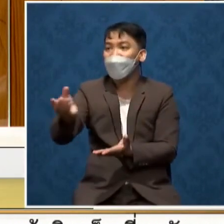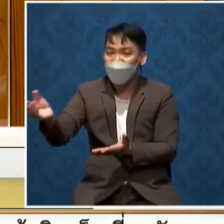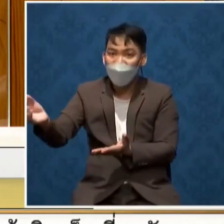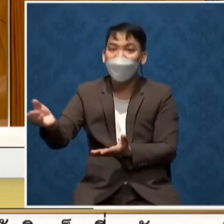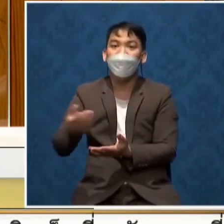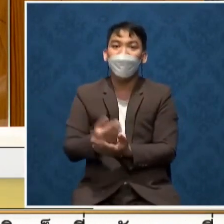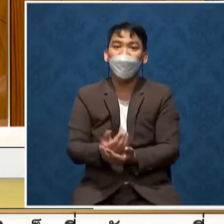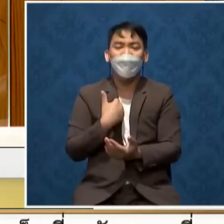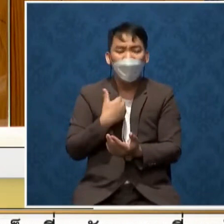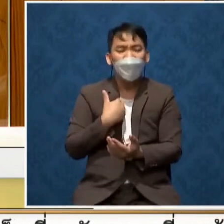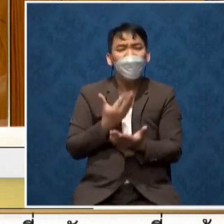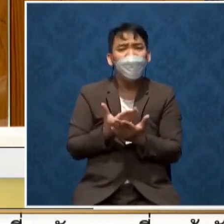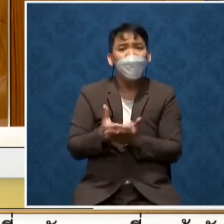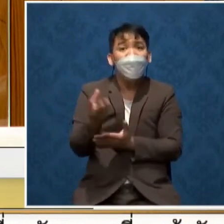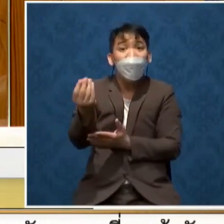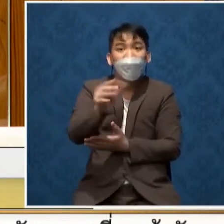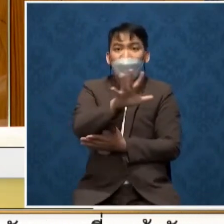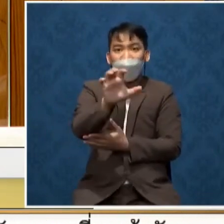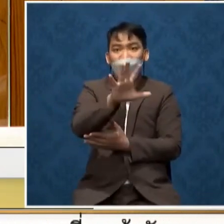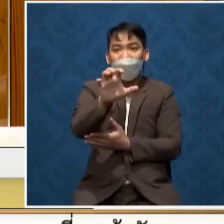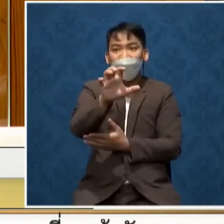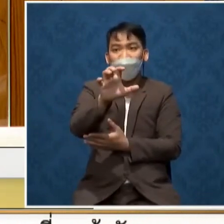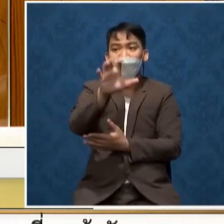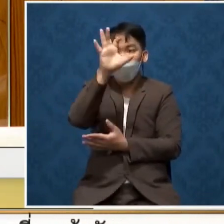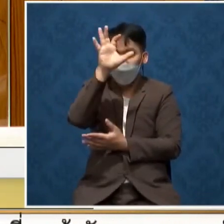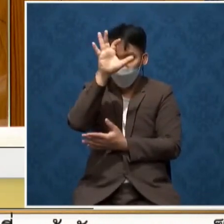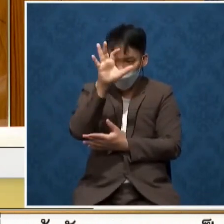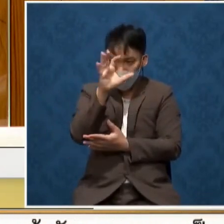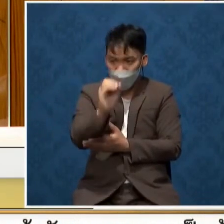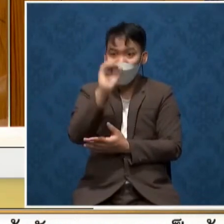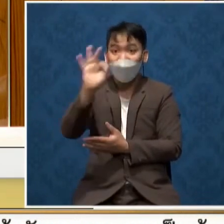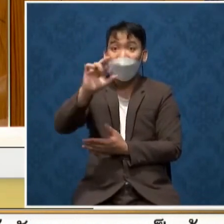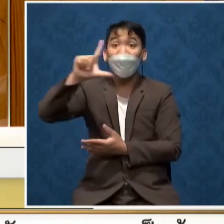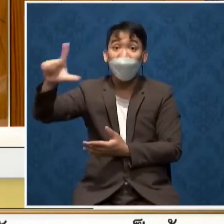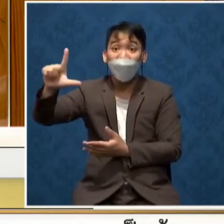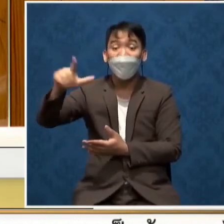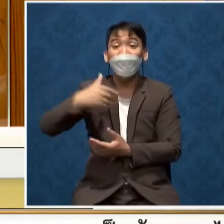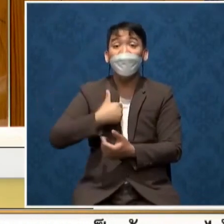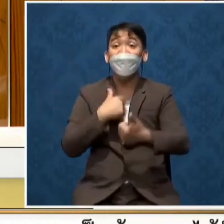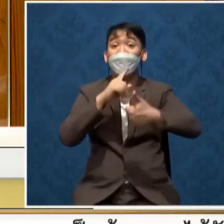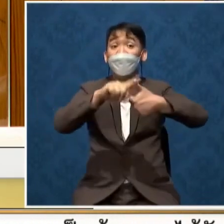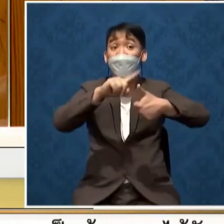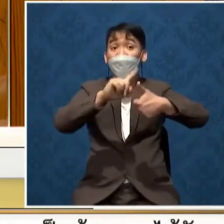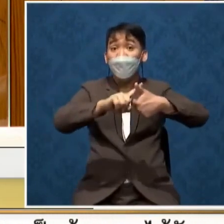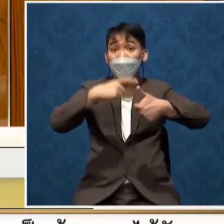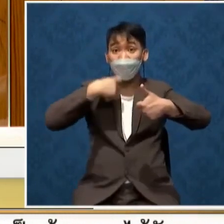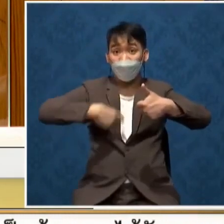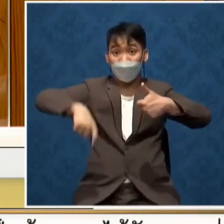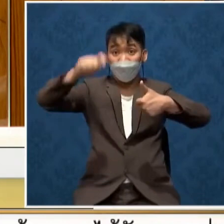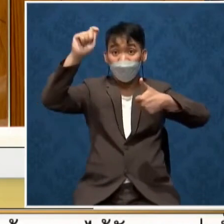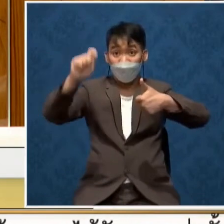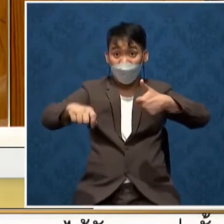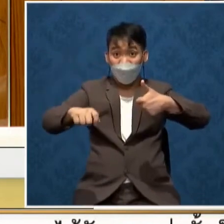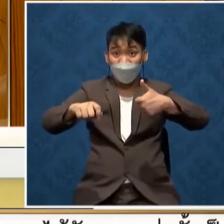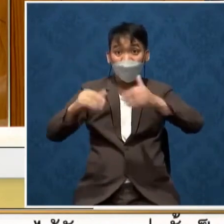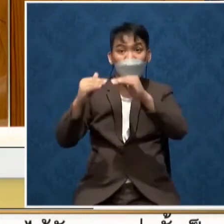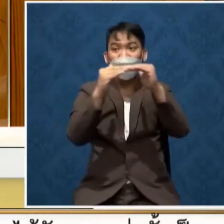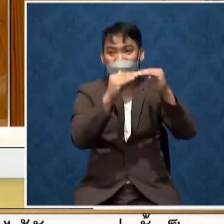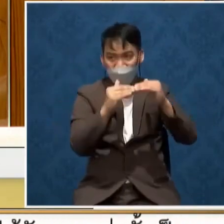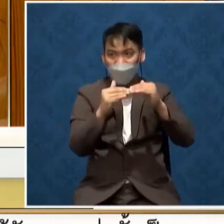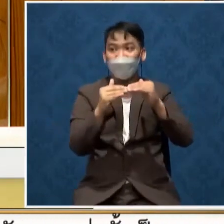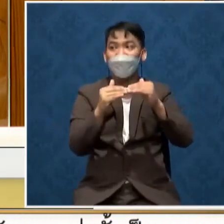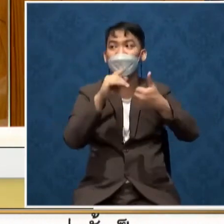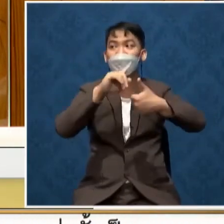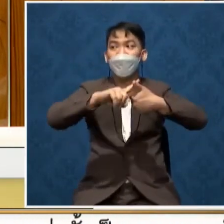นะครับอีกจำนวน509ล้านบาทประกอบด้วยหน่วยงานของศาลยุติธรรมนะ